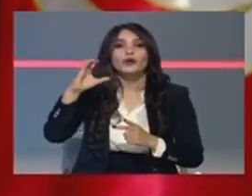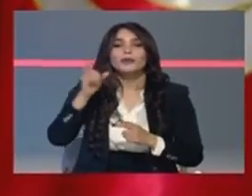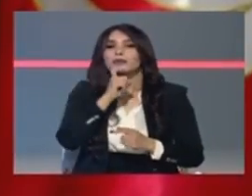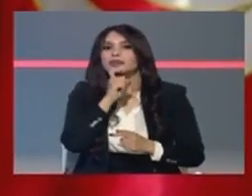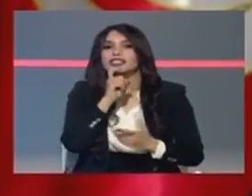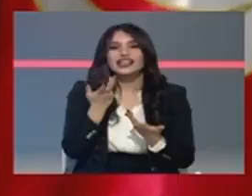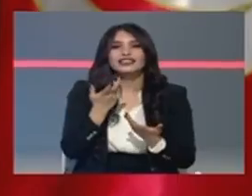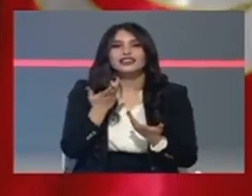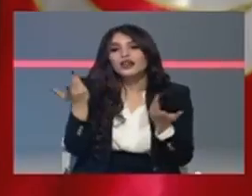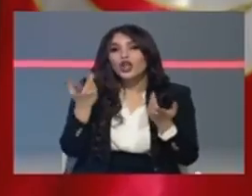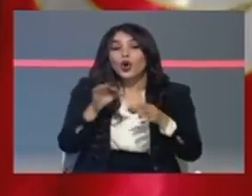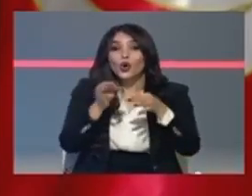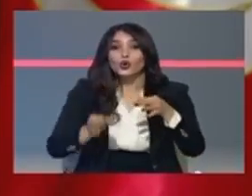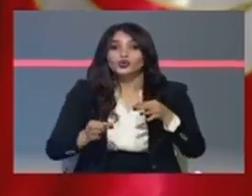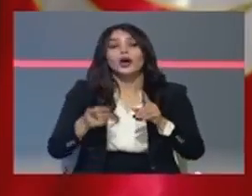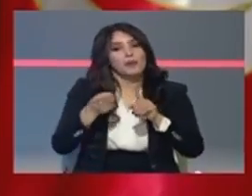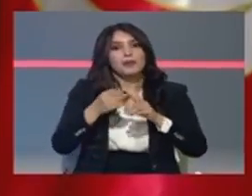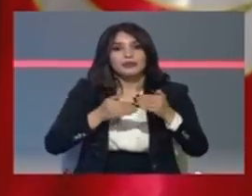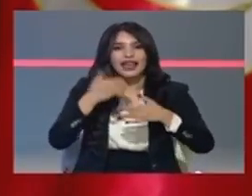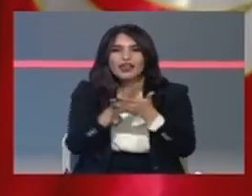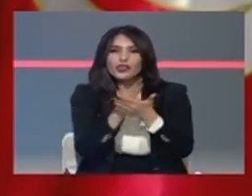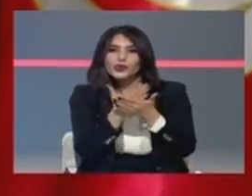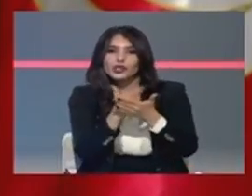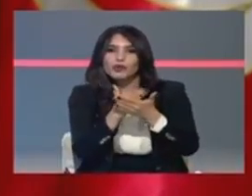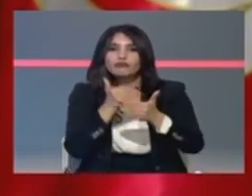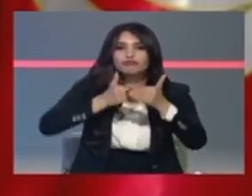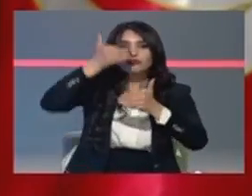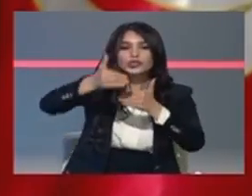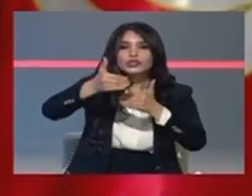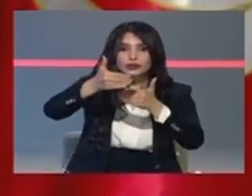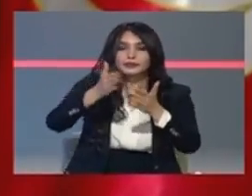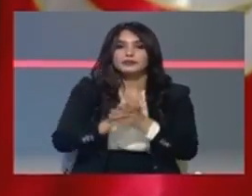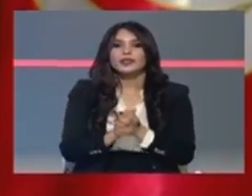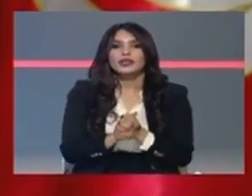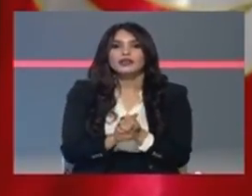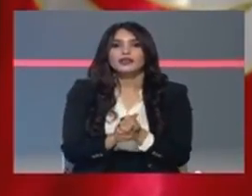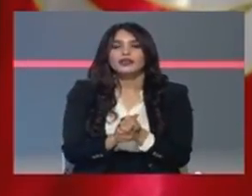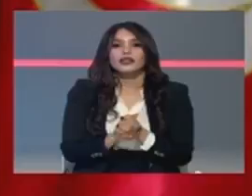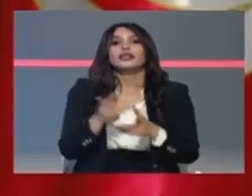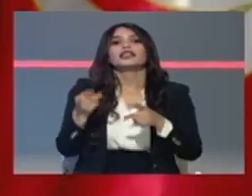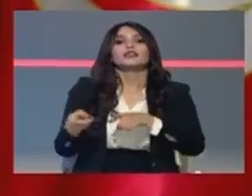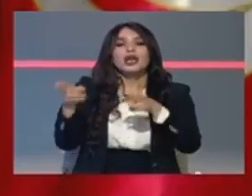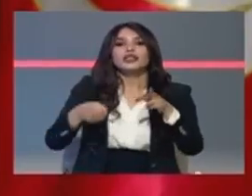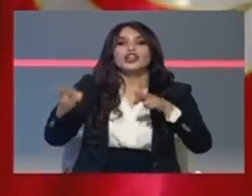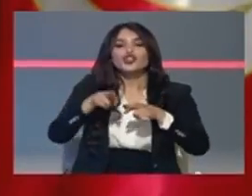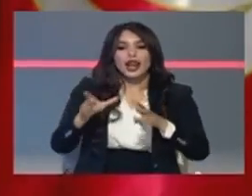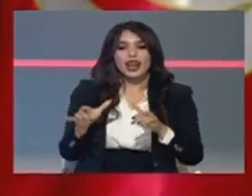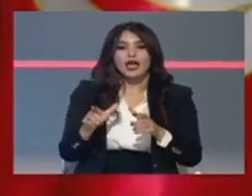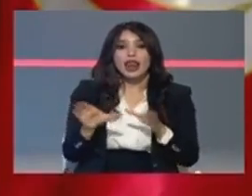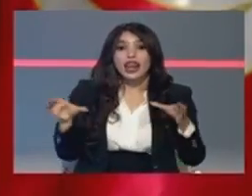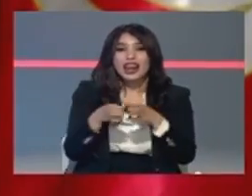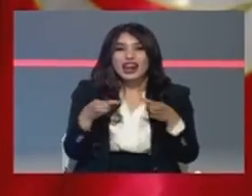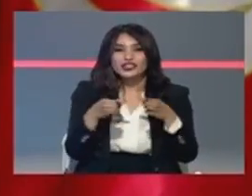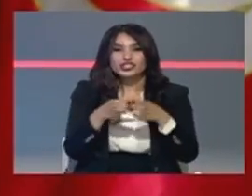ام ام تاعو ما فماش، اما ماشيين فيه باش نداويو، لانه ديما قلت لك نرجع ديما للجنه العلميه تقول انه